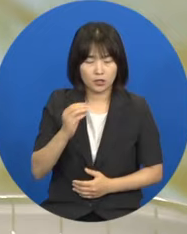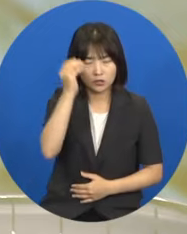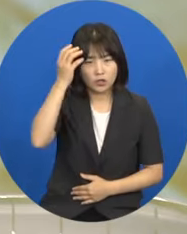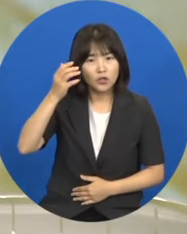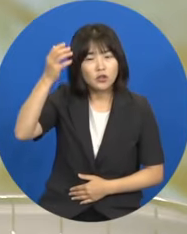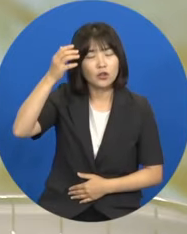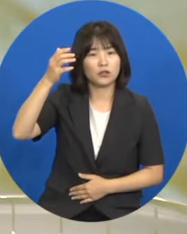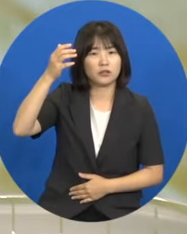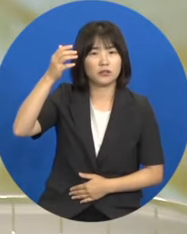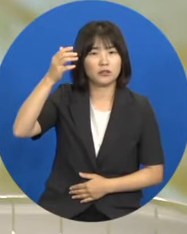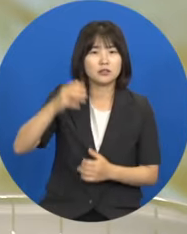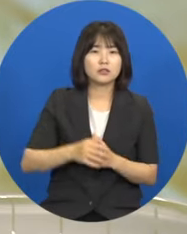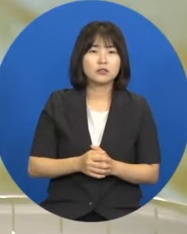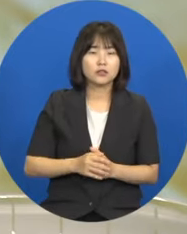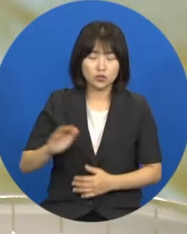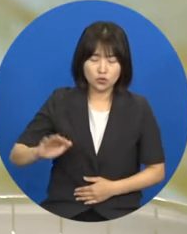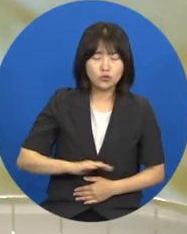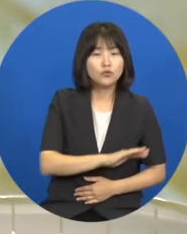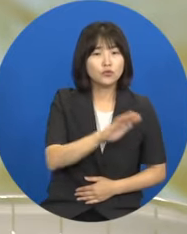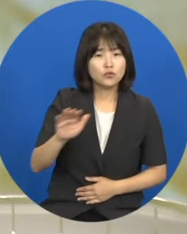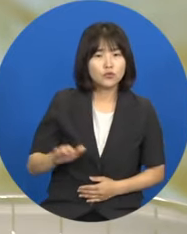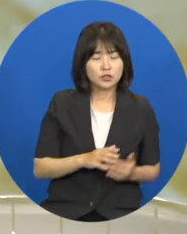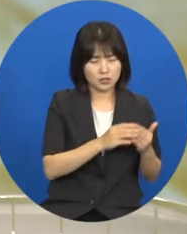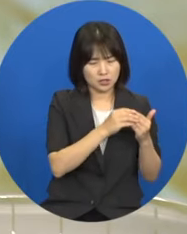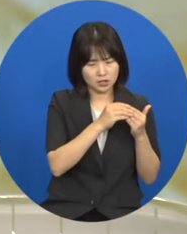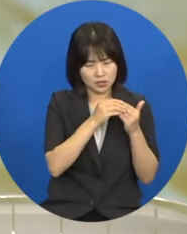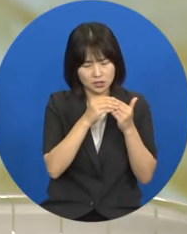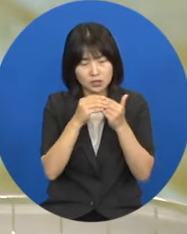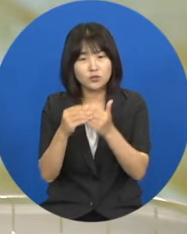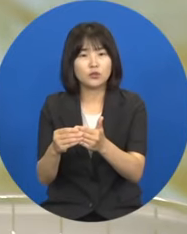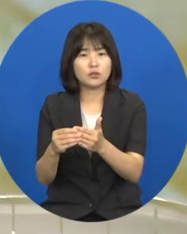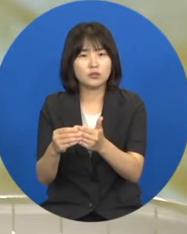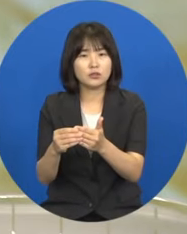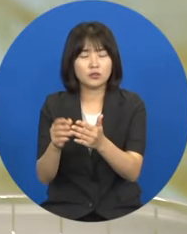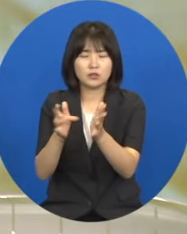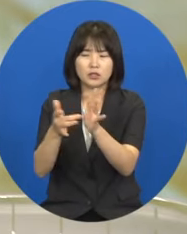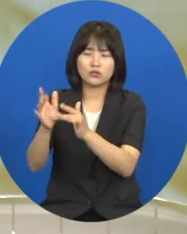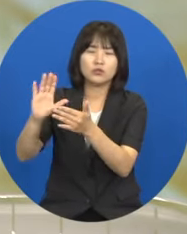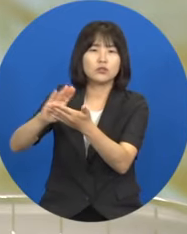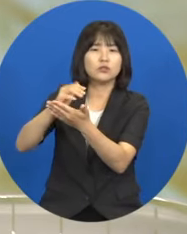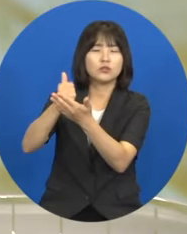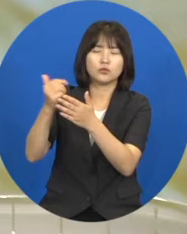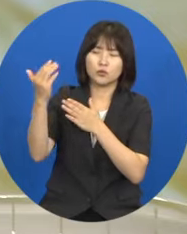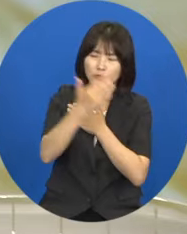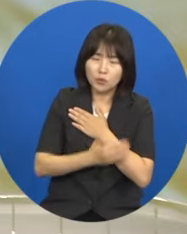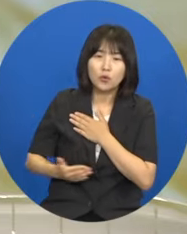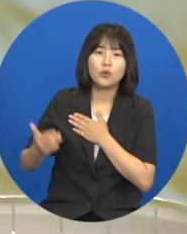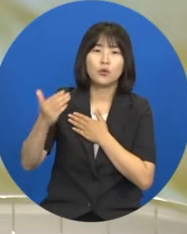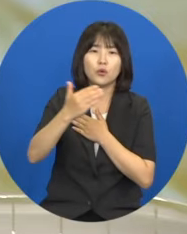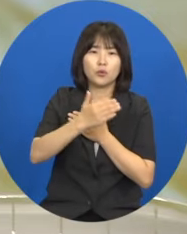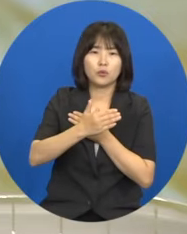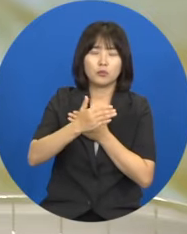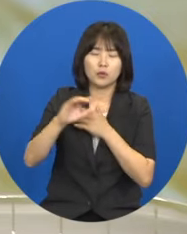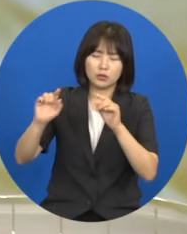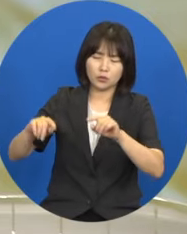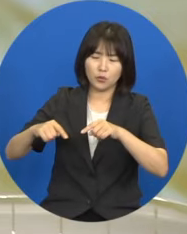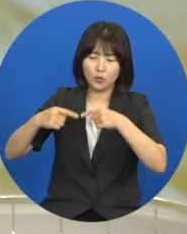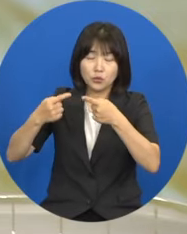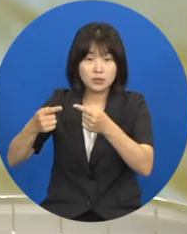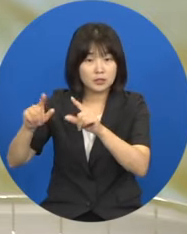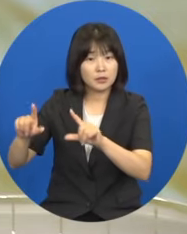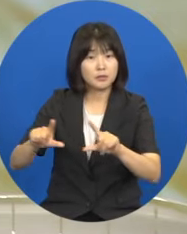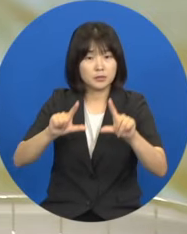성령께서는 우리를 인도하여 주셔서 예수 그리스도의 몸에 동참하는